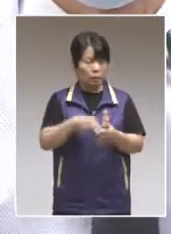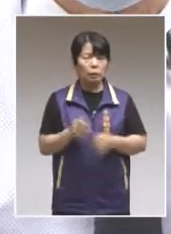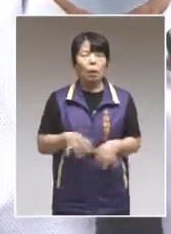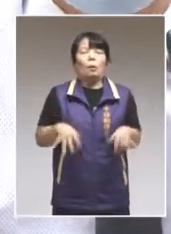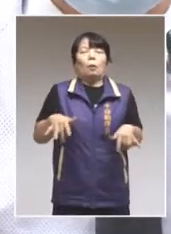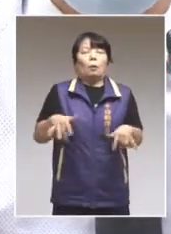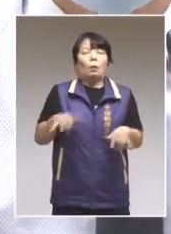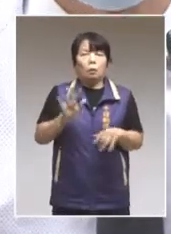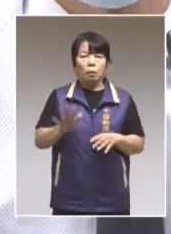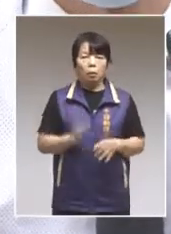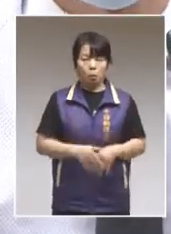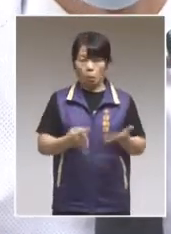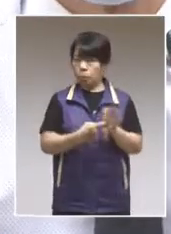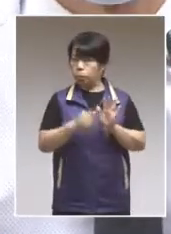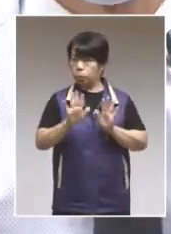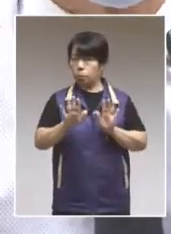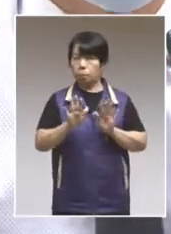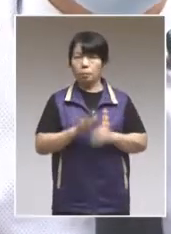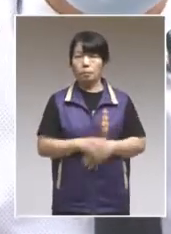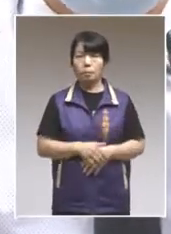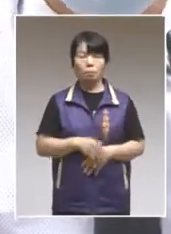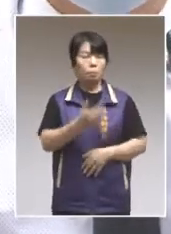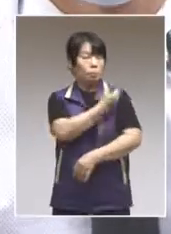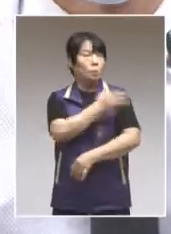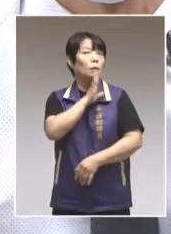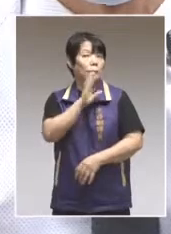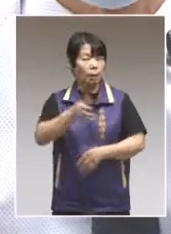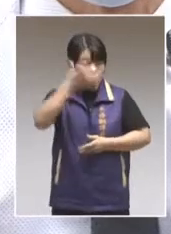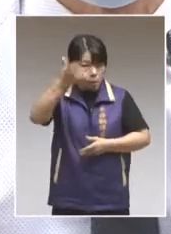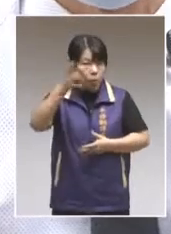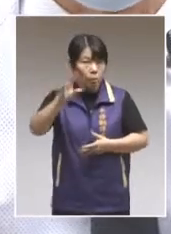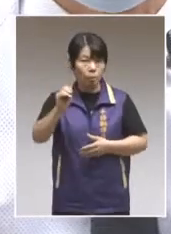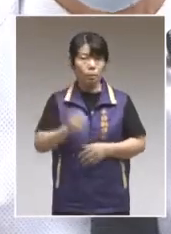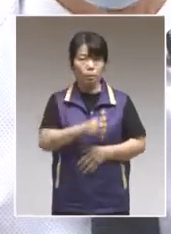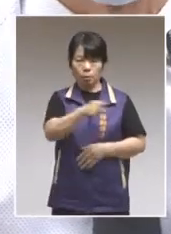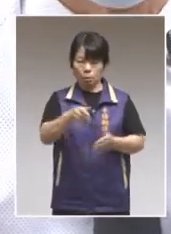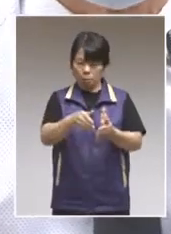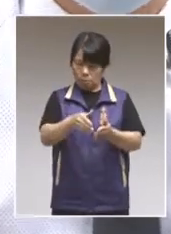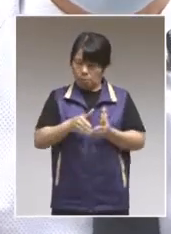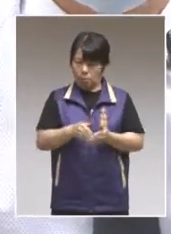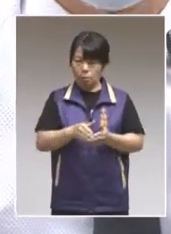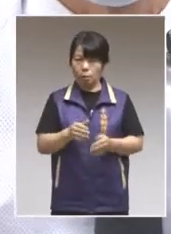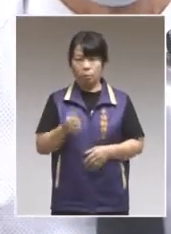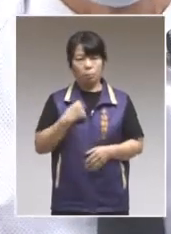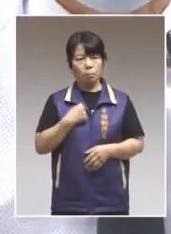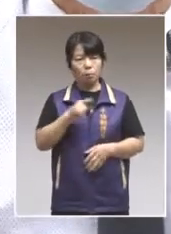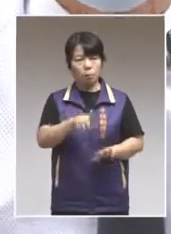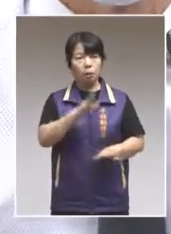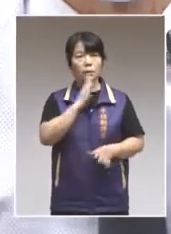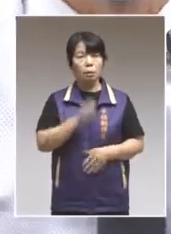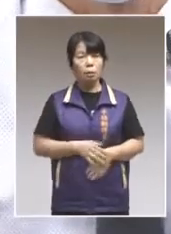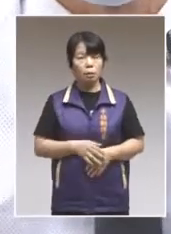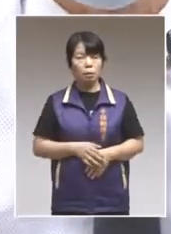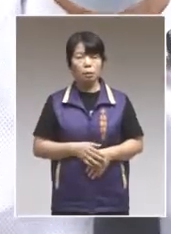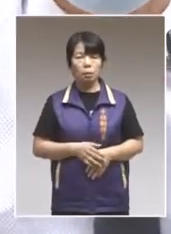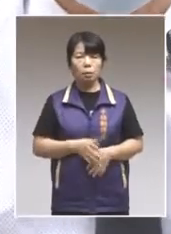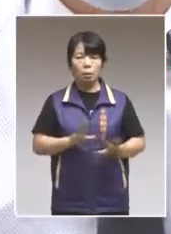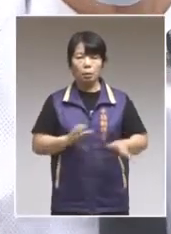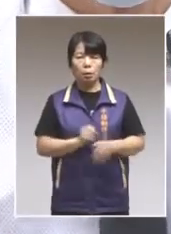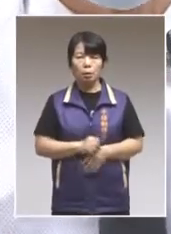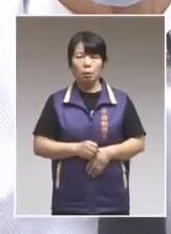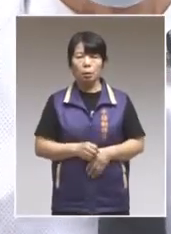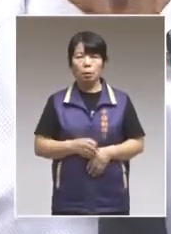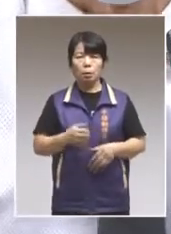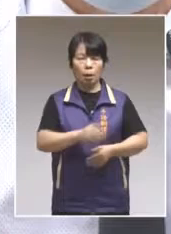子出现这样子的表现的时候，那不管他有没有烧，大家一定要想到说他有可能是一个新冠，甚至是一个新